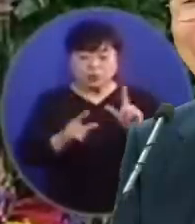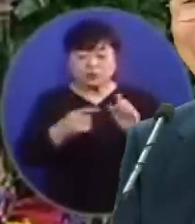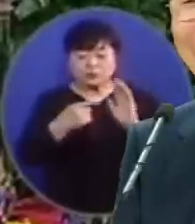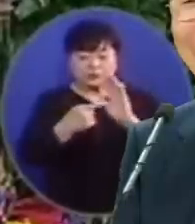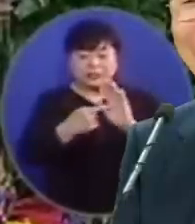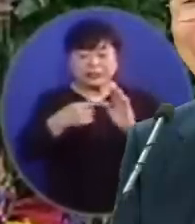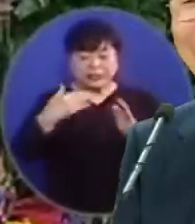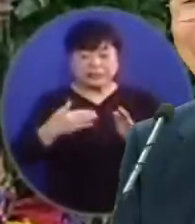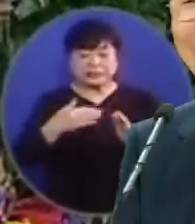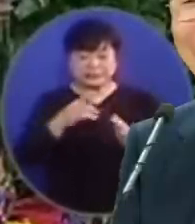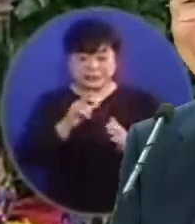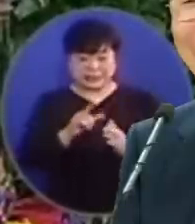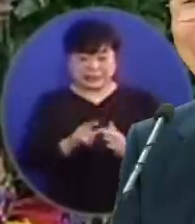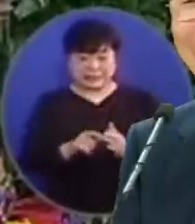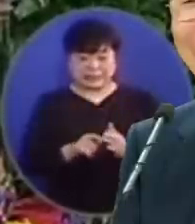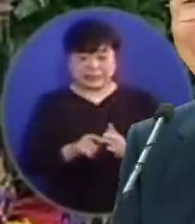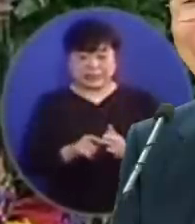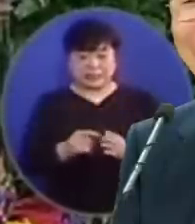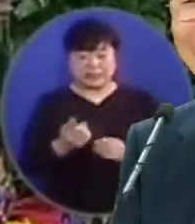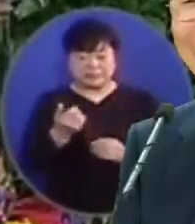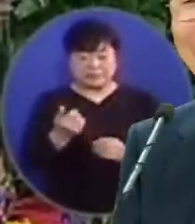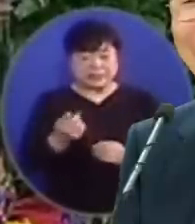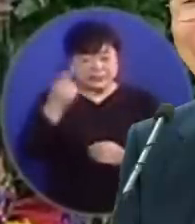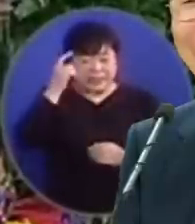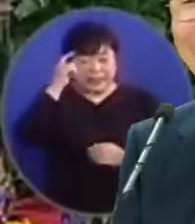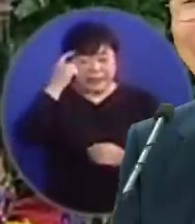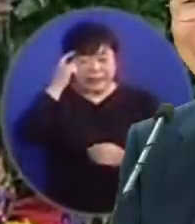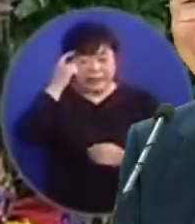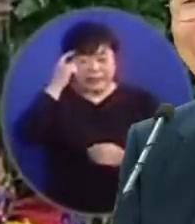나타나지 않았는데 상상 속에서